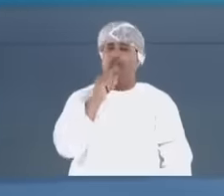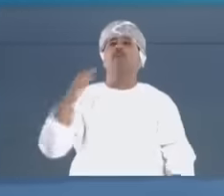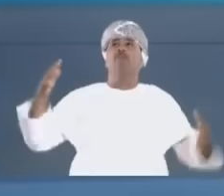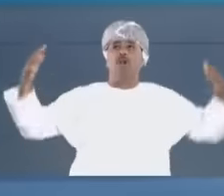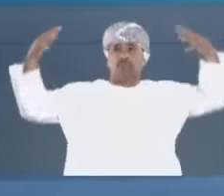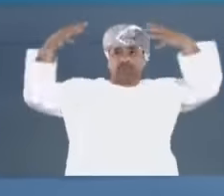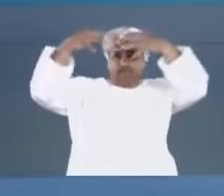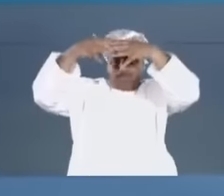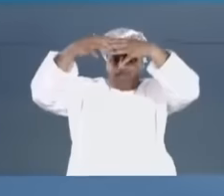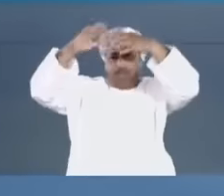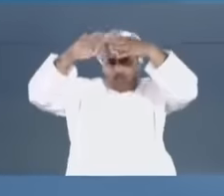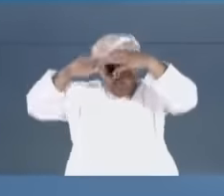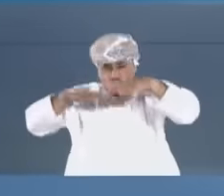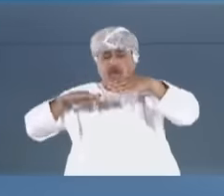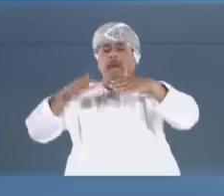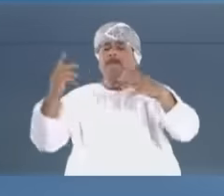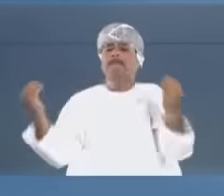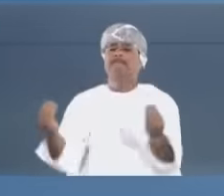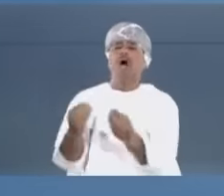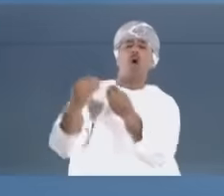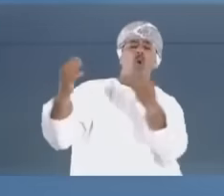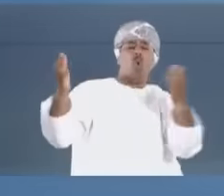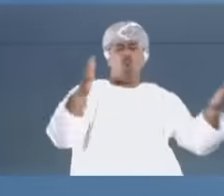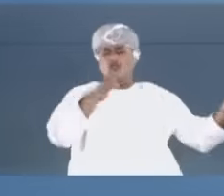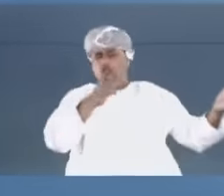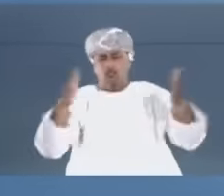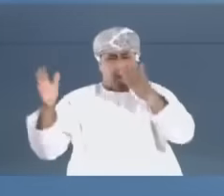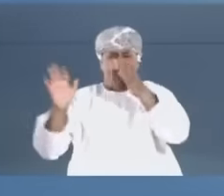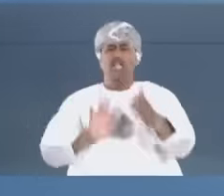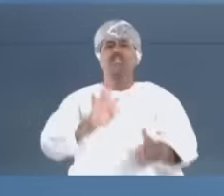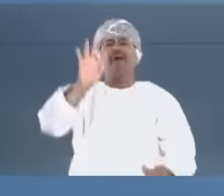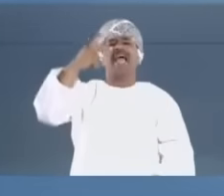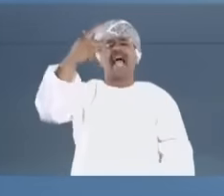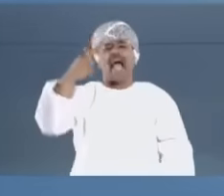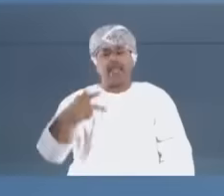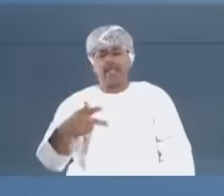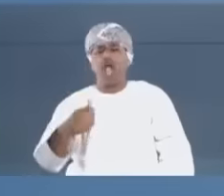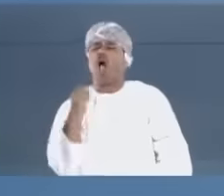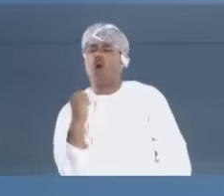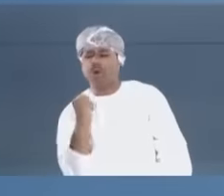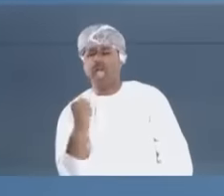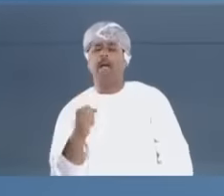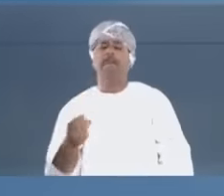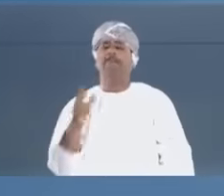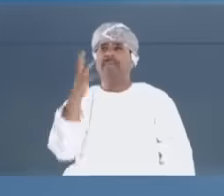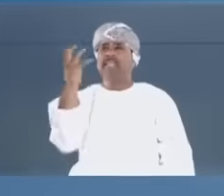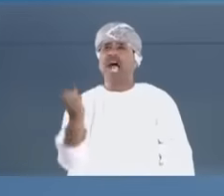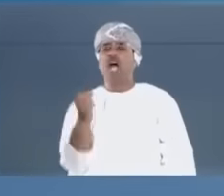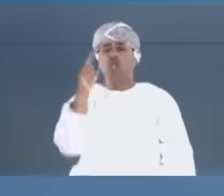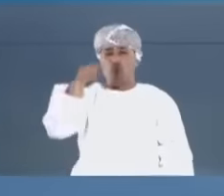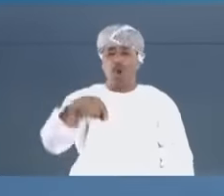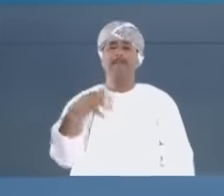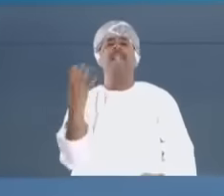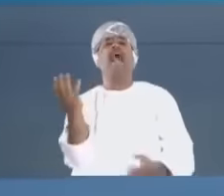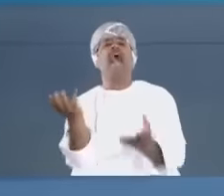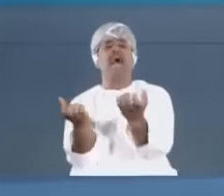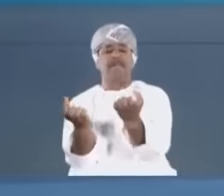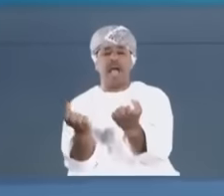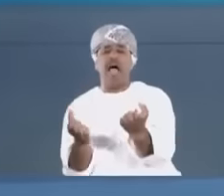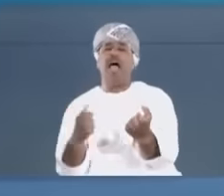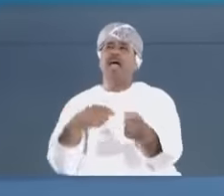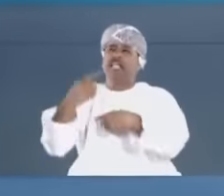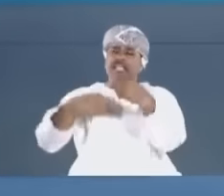جوي مصحوب بهبوب رياح شمالية غربية نشطة من مساء اليوم الأربعاء ويستمر